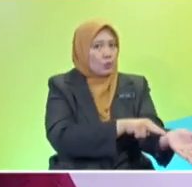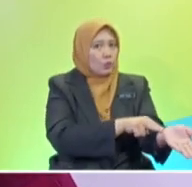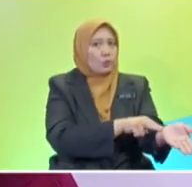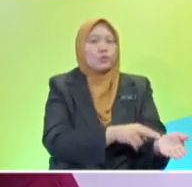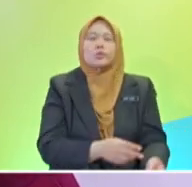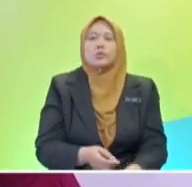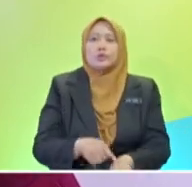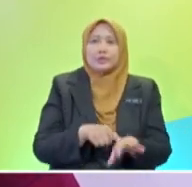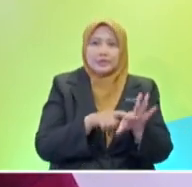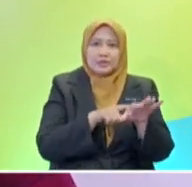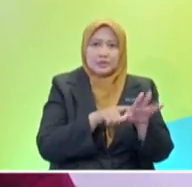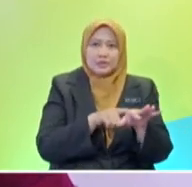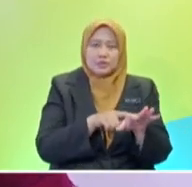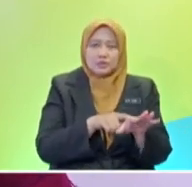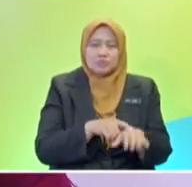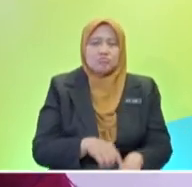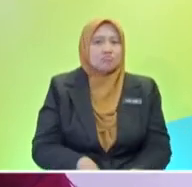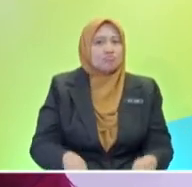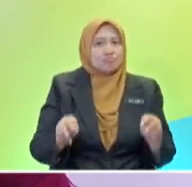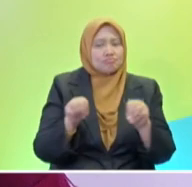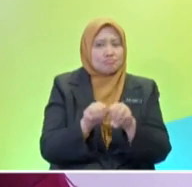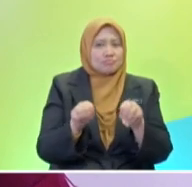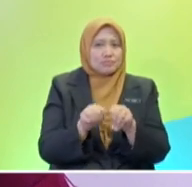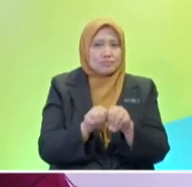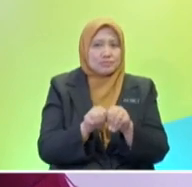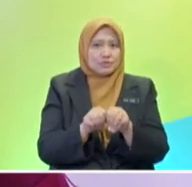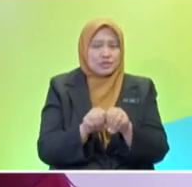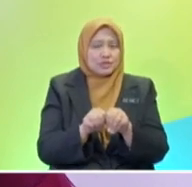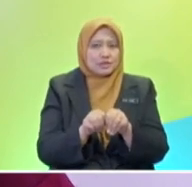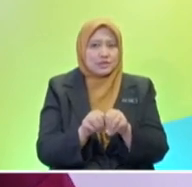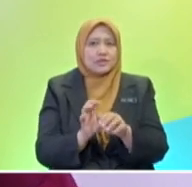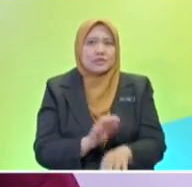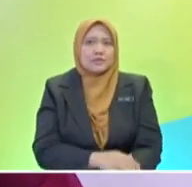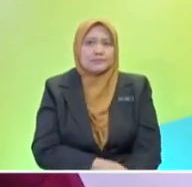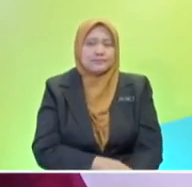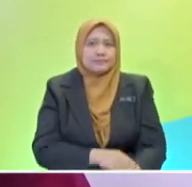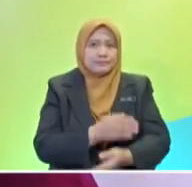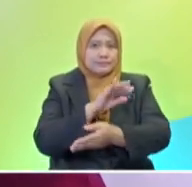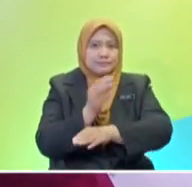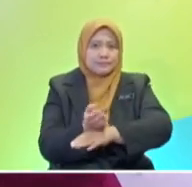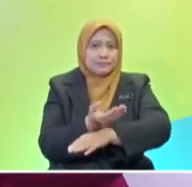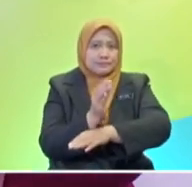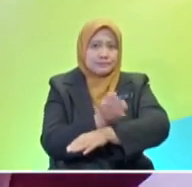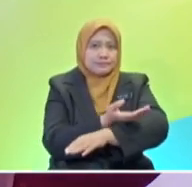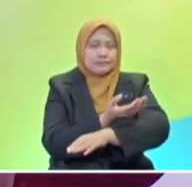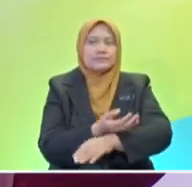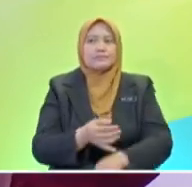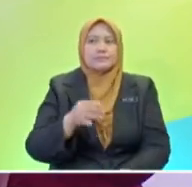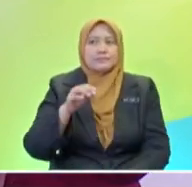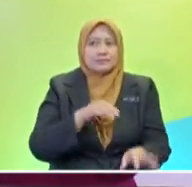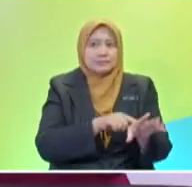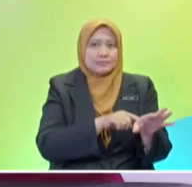perhati, urat-urat dia macam sisi ikan kan. Kalau urat yang begini kita